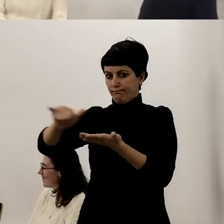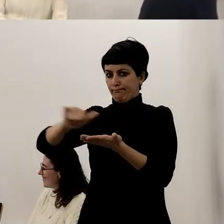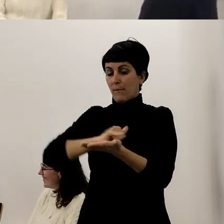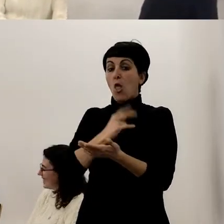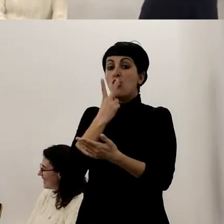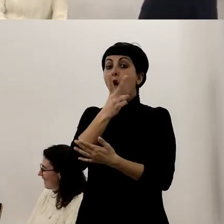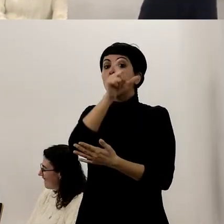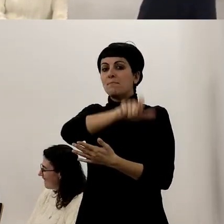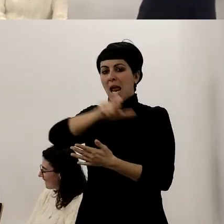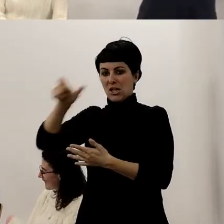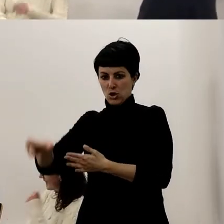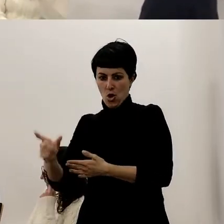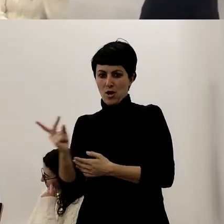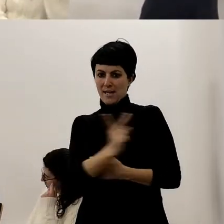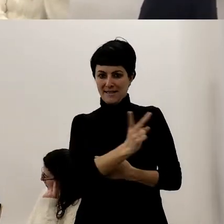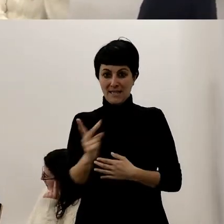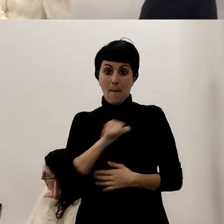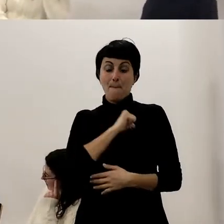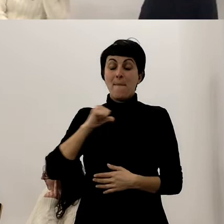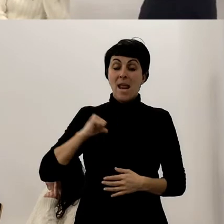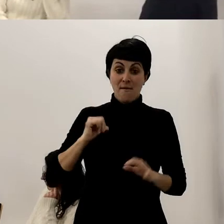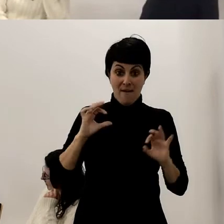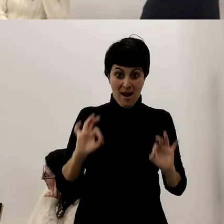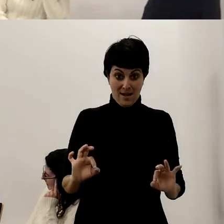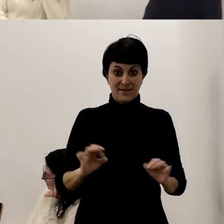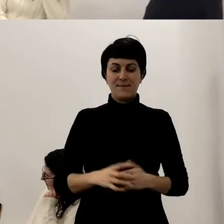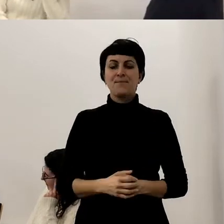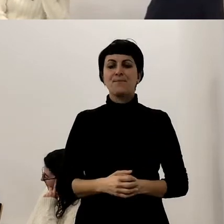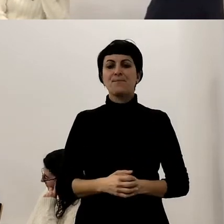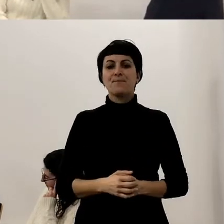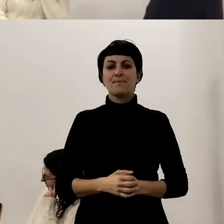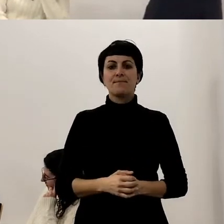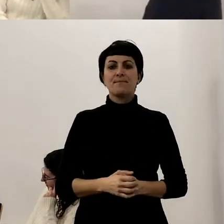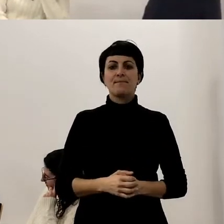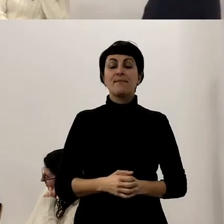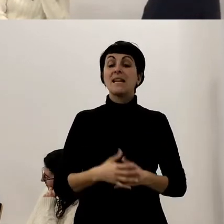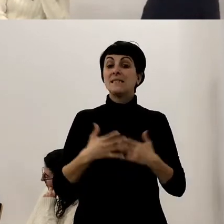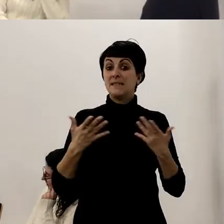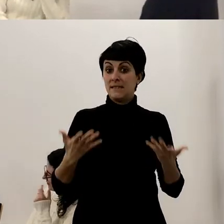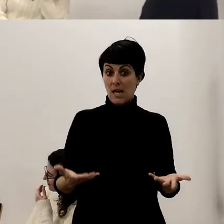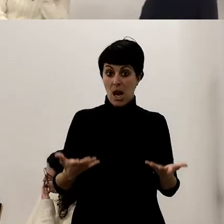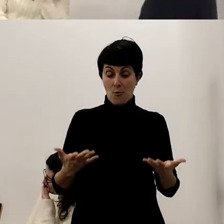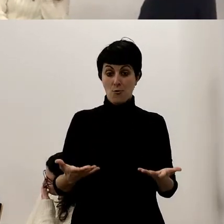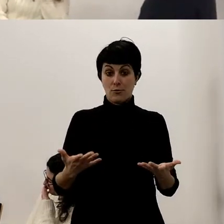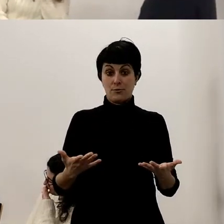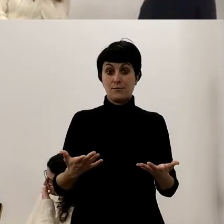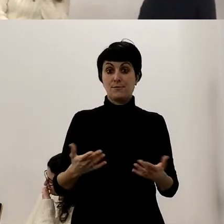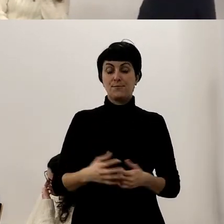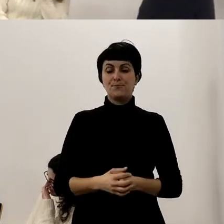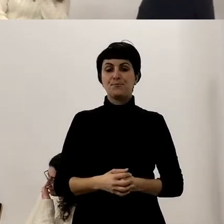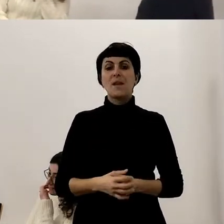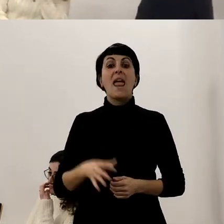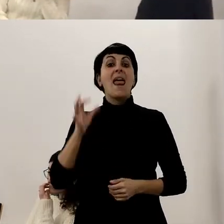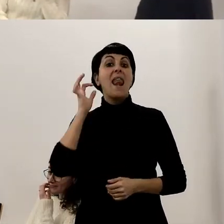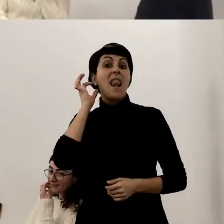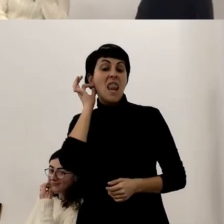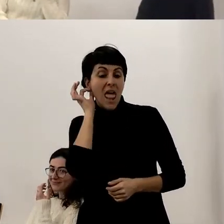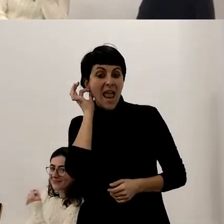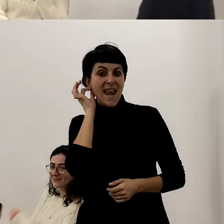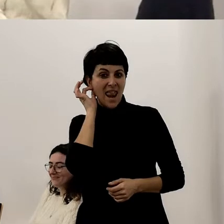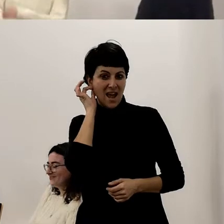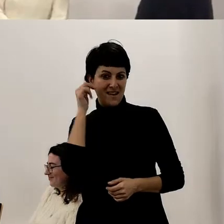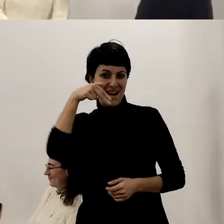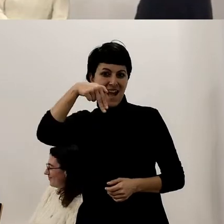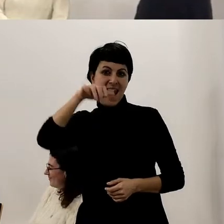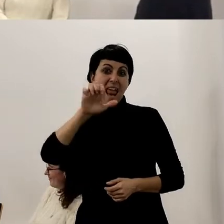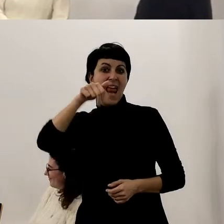dues persones. Després sí que és veritat que això que dius de dirigir-te a una persona nena, crec que un problema